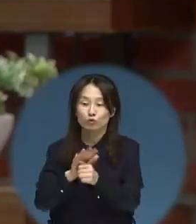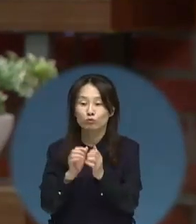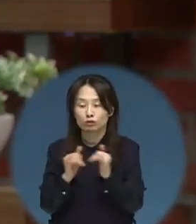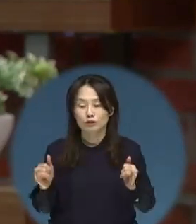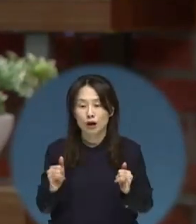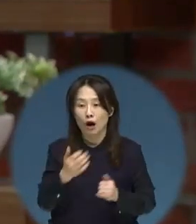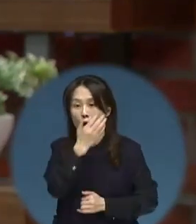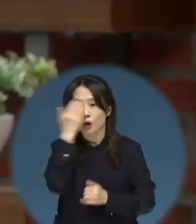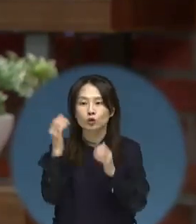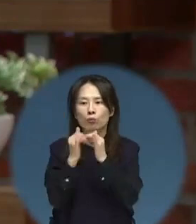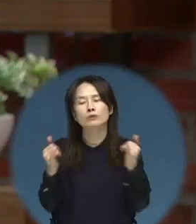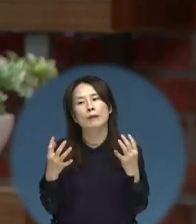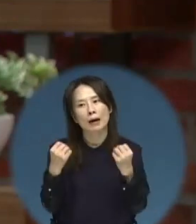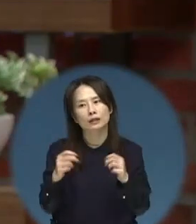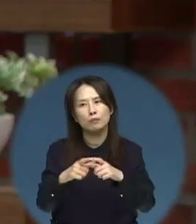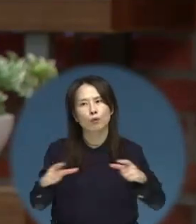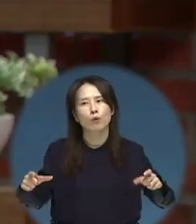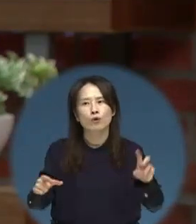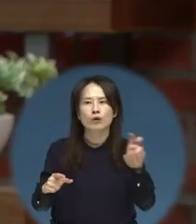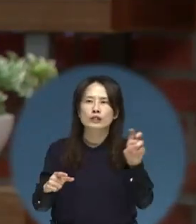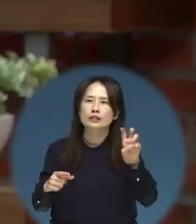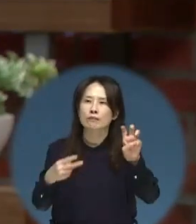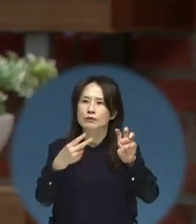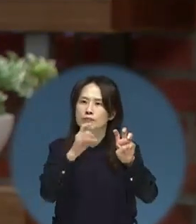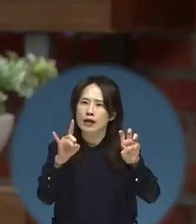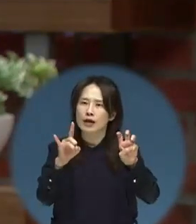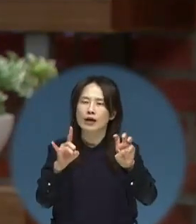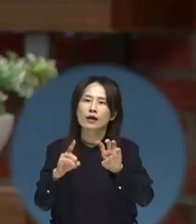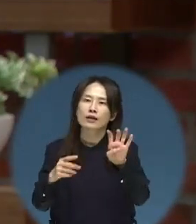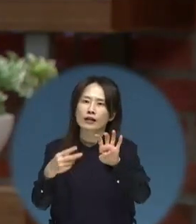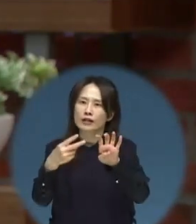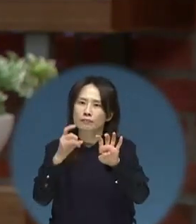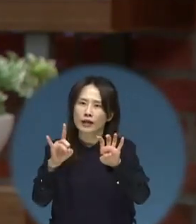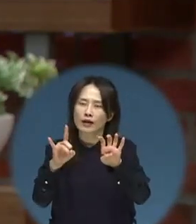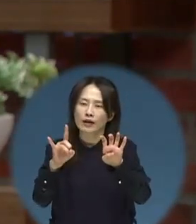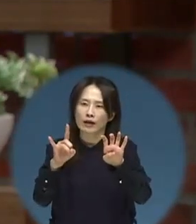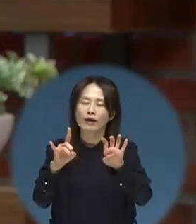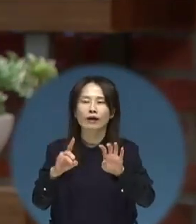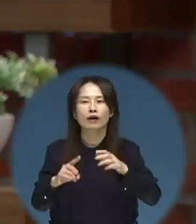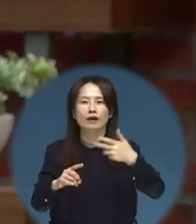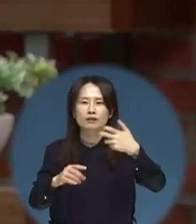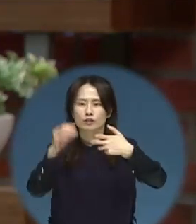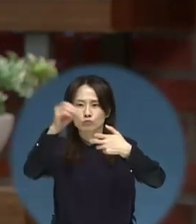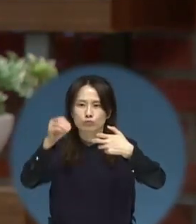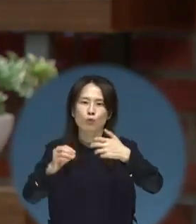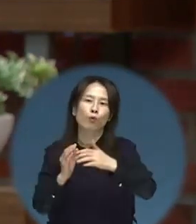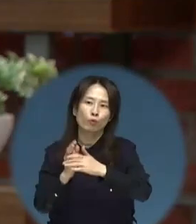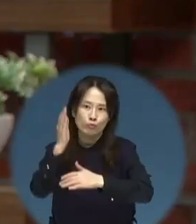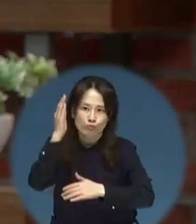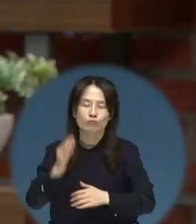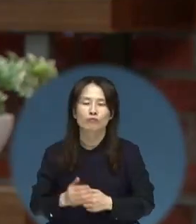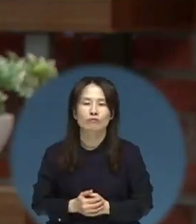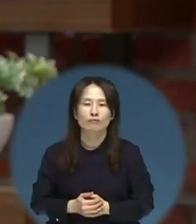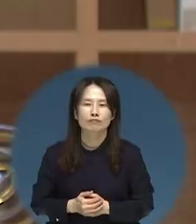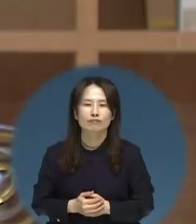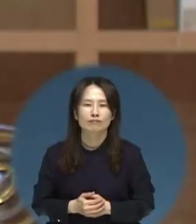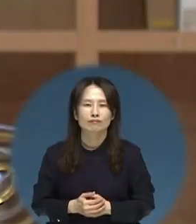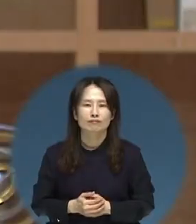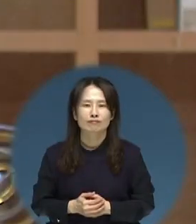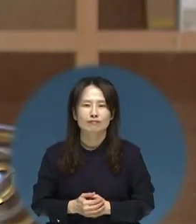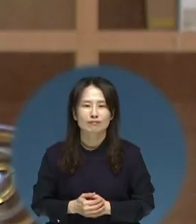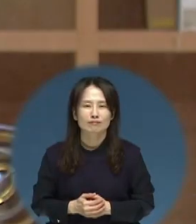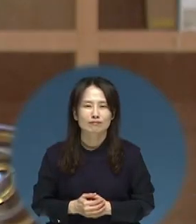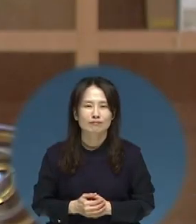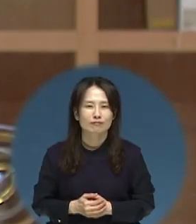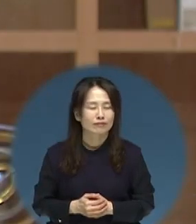되게 많이 있어요. 네. 보통 20, 30대, 많게는 40대 후원자들이 거의 70% 넘게 후원을 하고 있어요. 네.